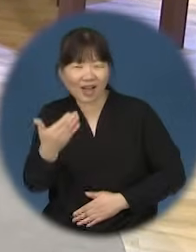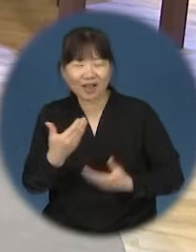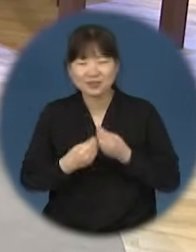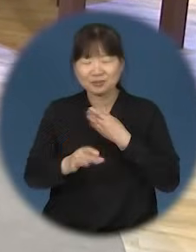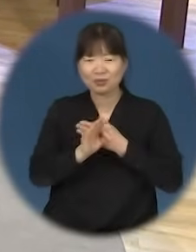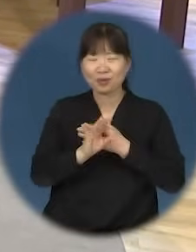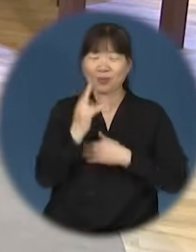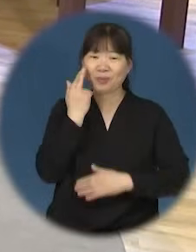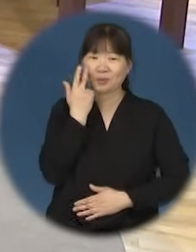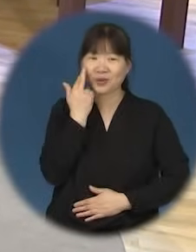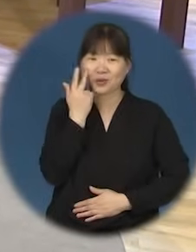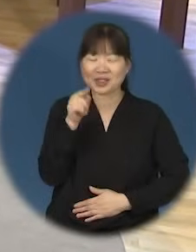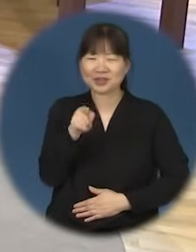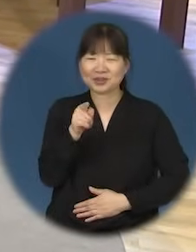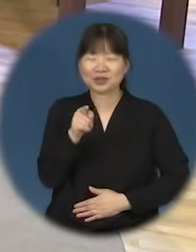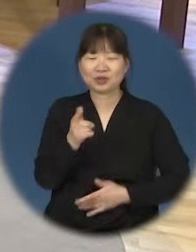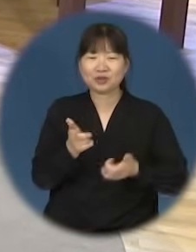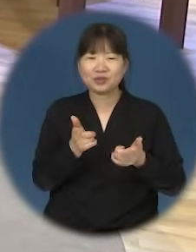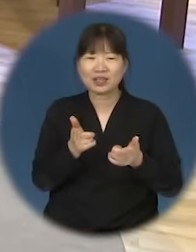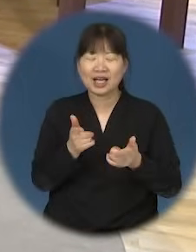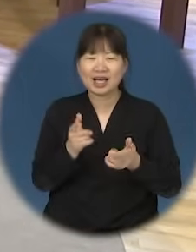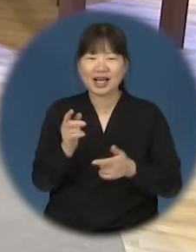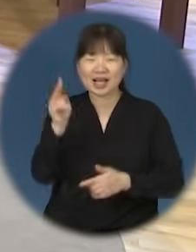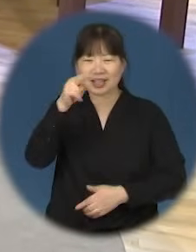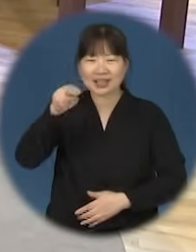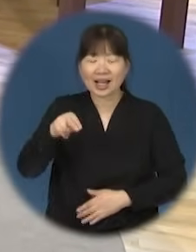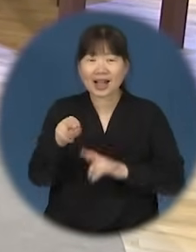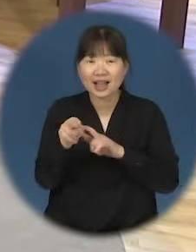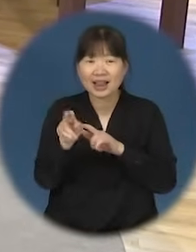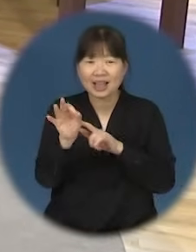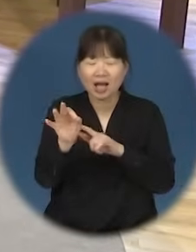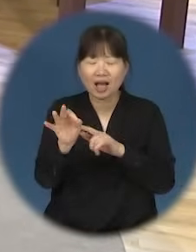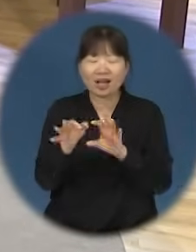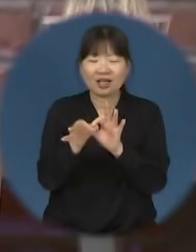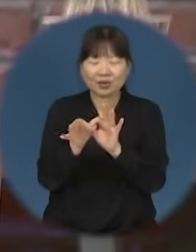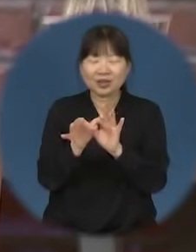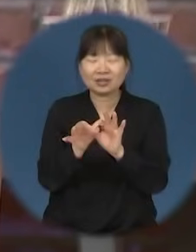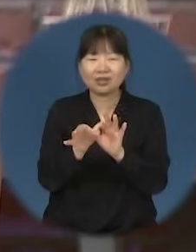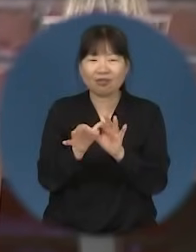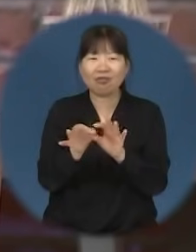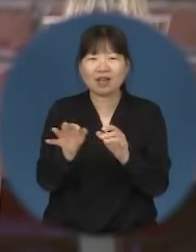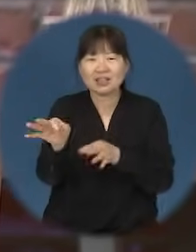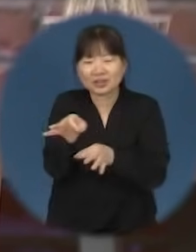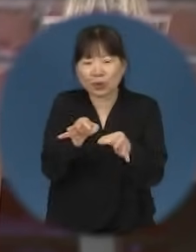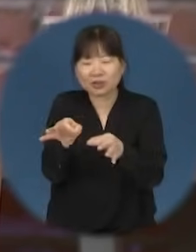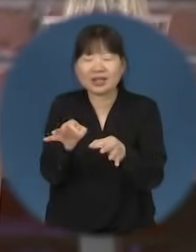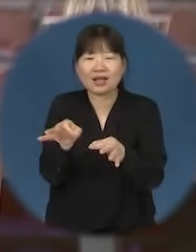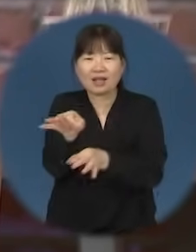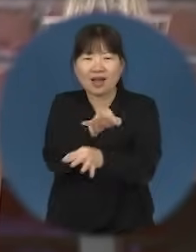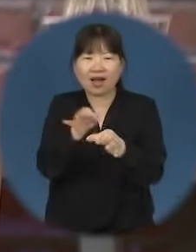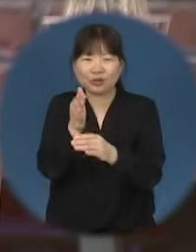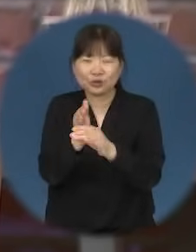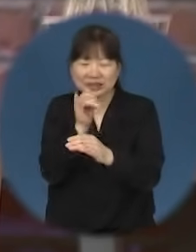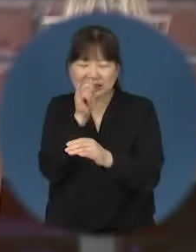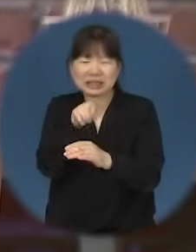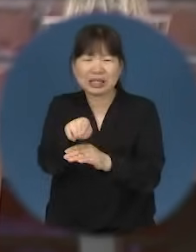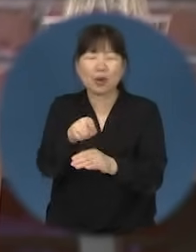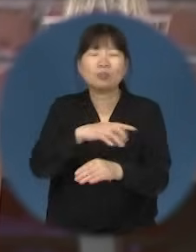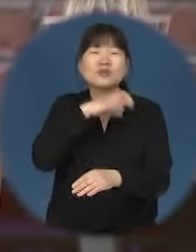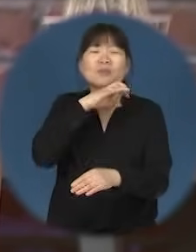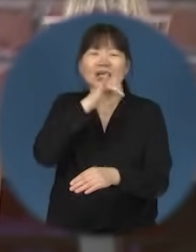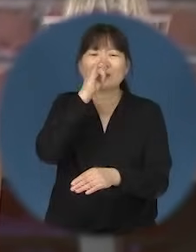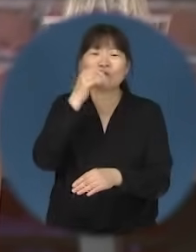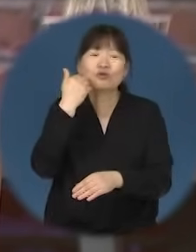뭐 미국이 그 중재 시스템, 그러니까 달러 기축통화로 해서 움직이고 있는데 거기에 이제 불만 있는 사람들이 있잖아요. 뭐 예.